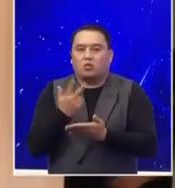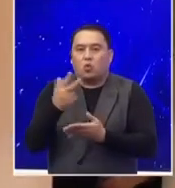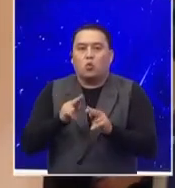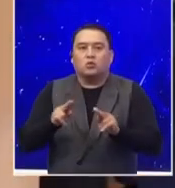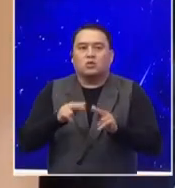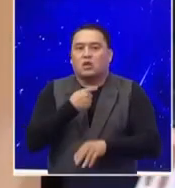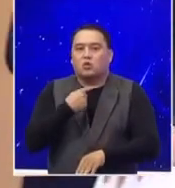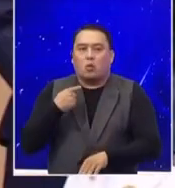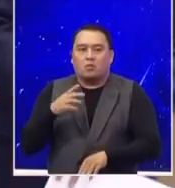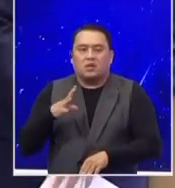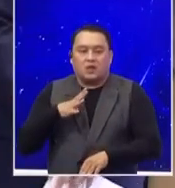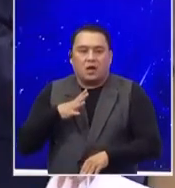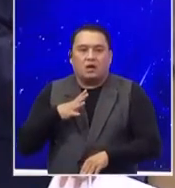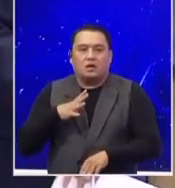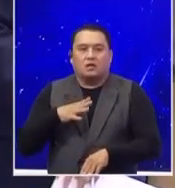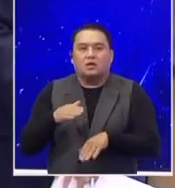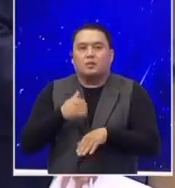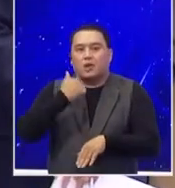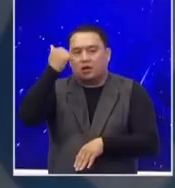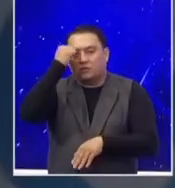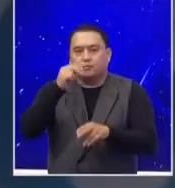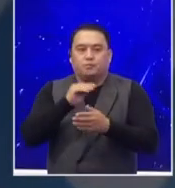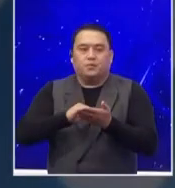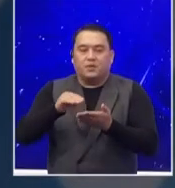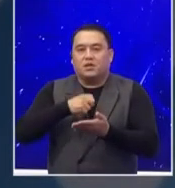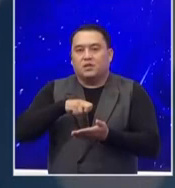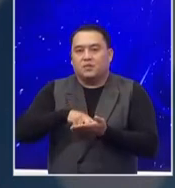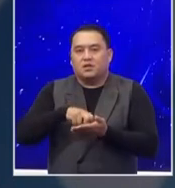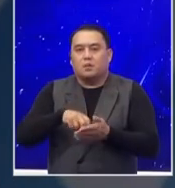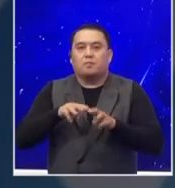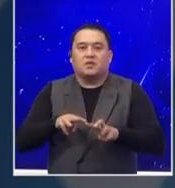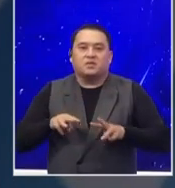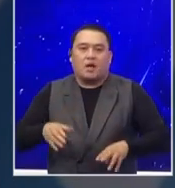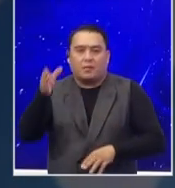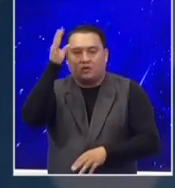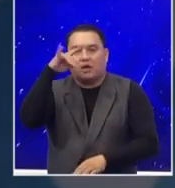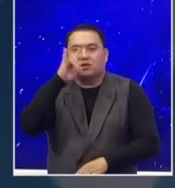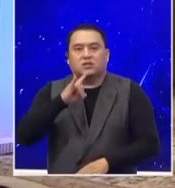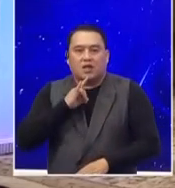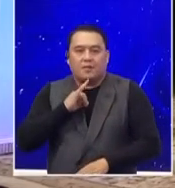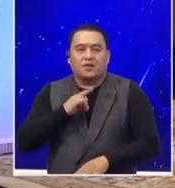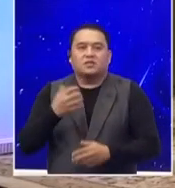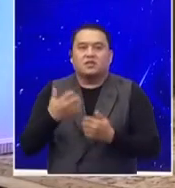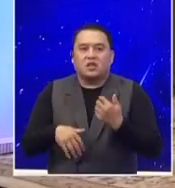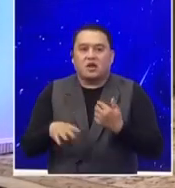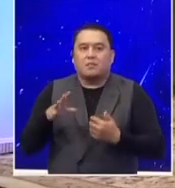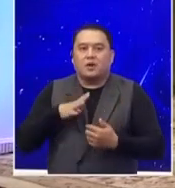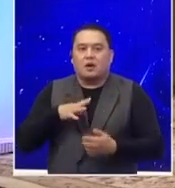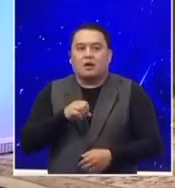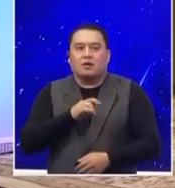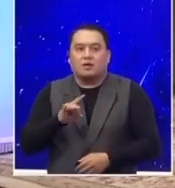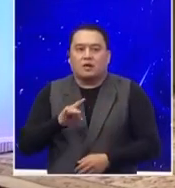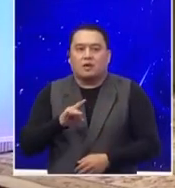учителей Талдыкургана были отмечены благодарственными письмами министра образования и науки Казахстана, среди которых